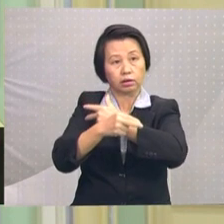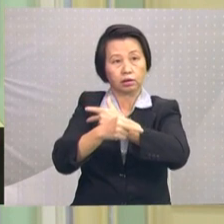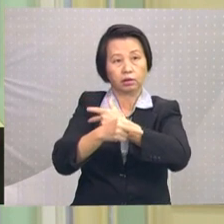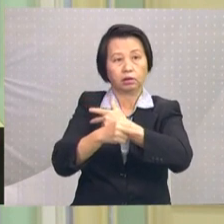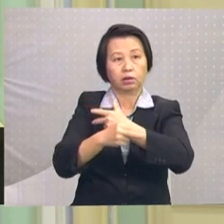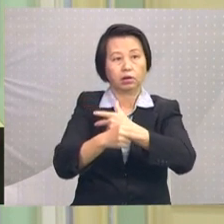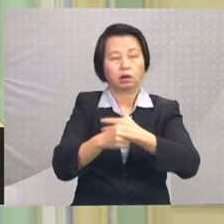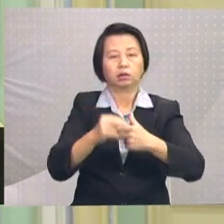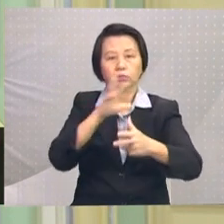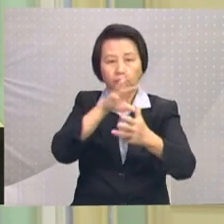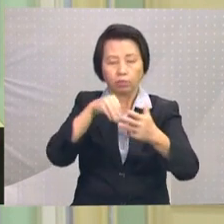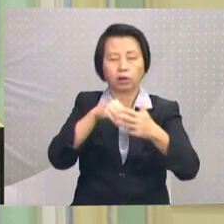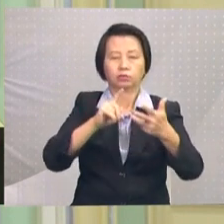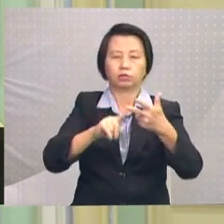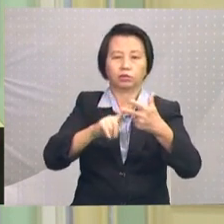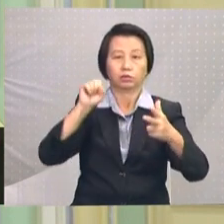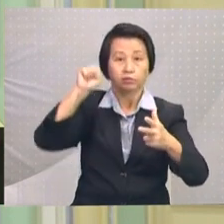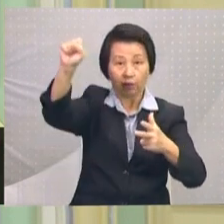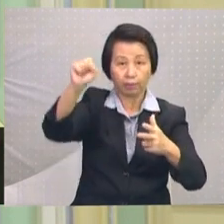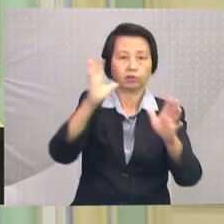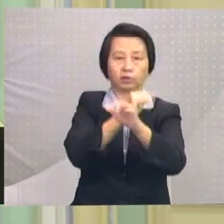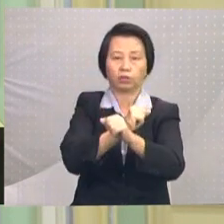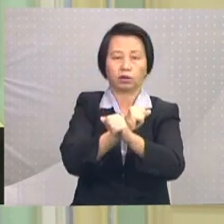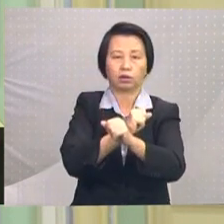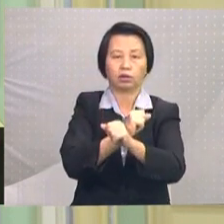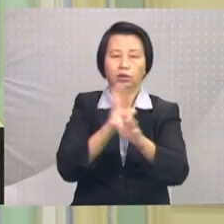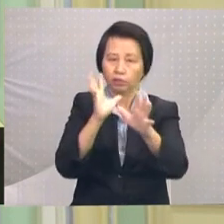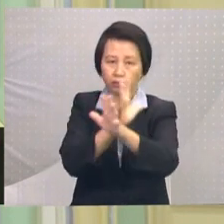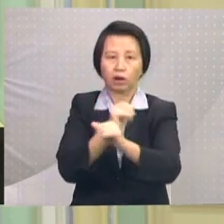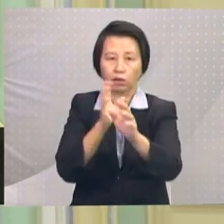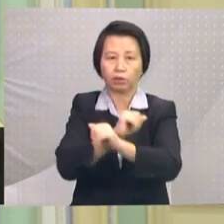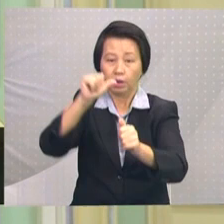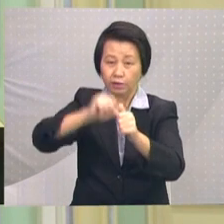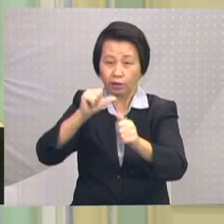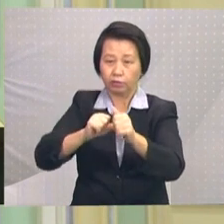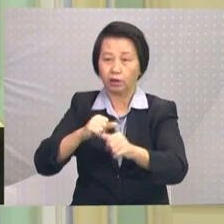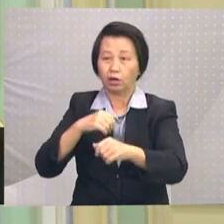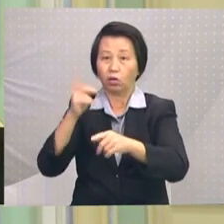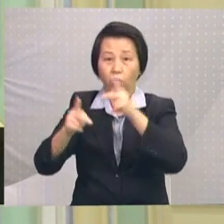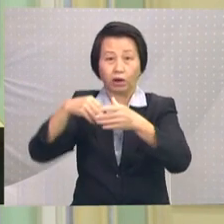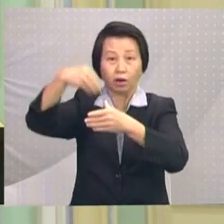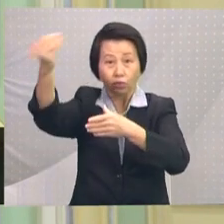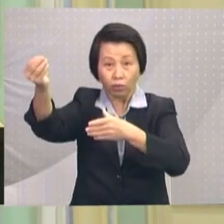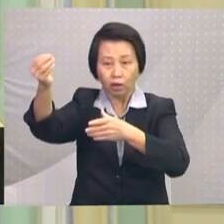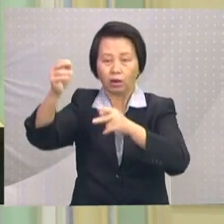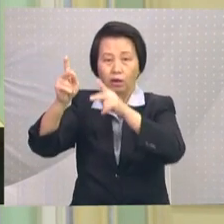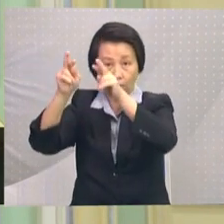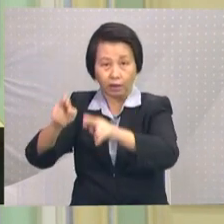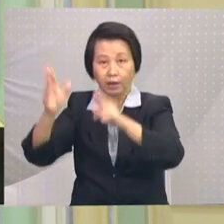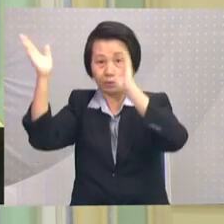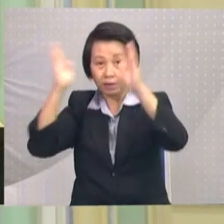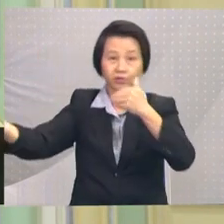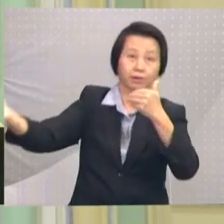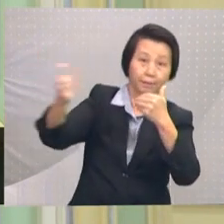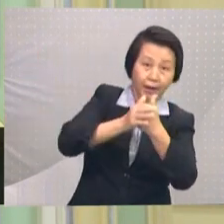negeri-negeri lain termasuk juga di Sabah dan Serawak yang mana setiap kemasukan warga kita ataupun